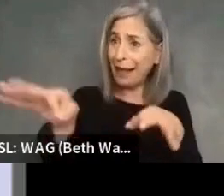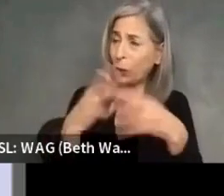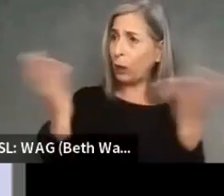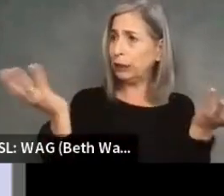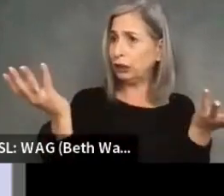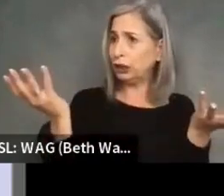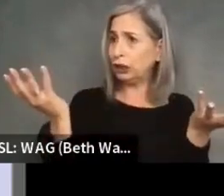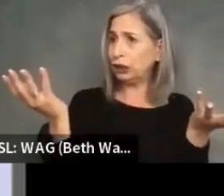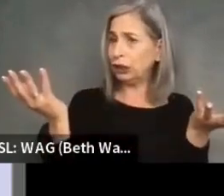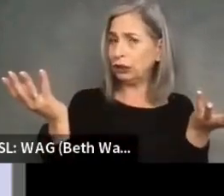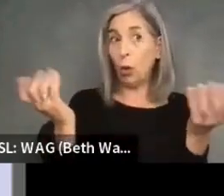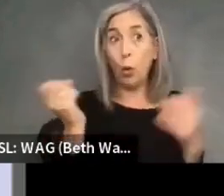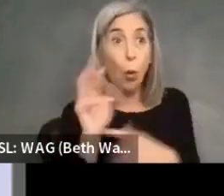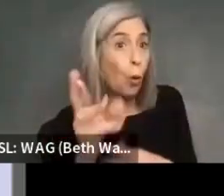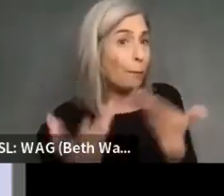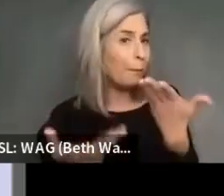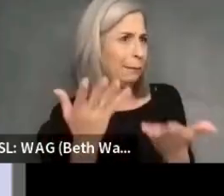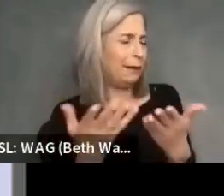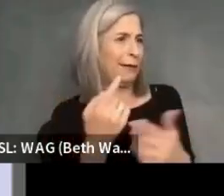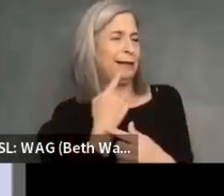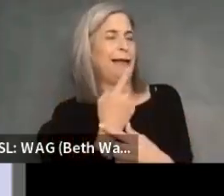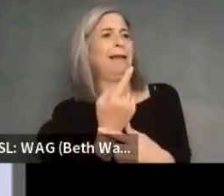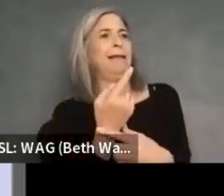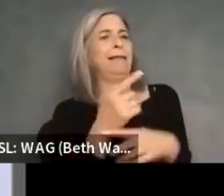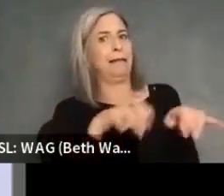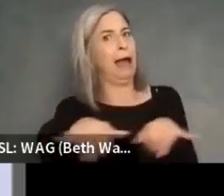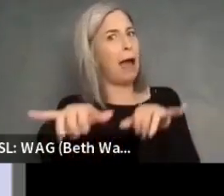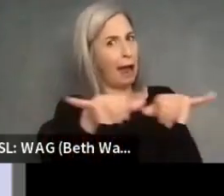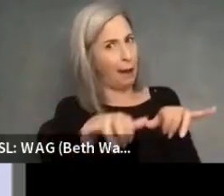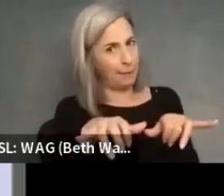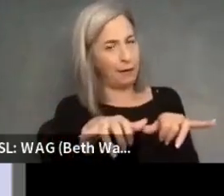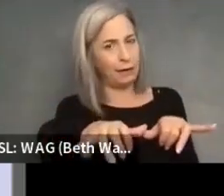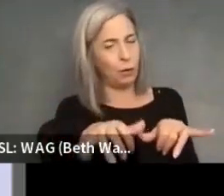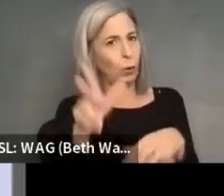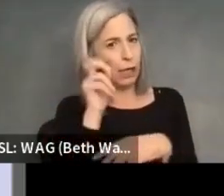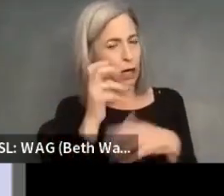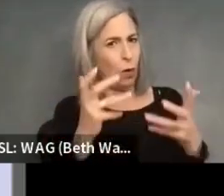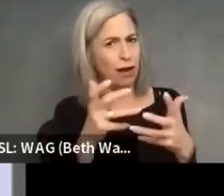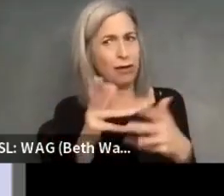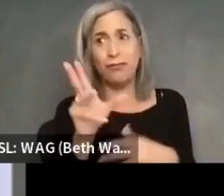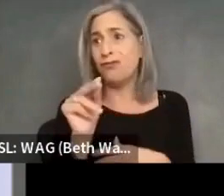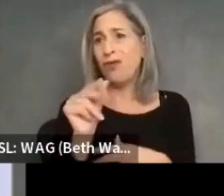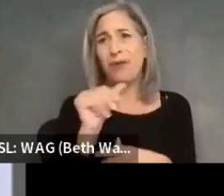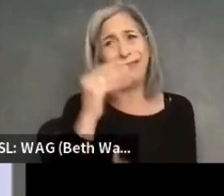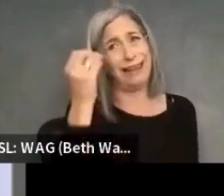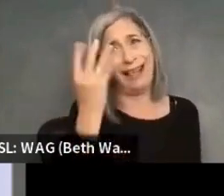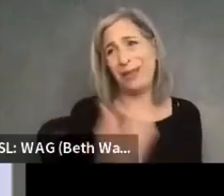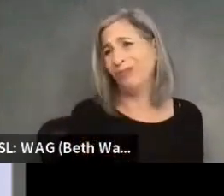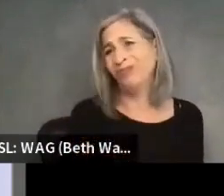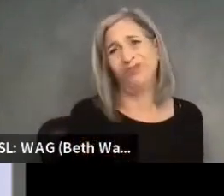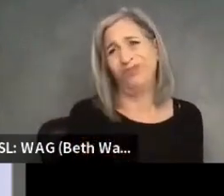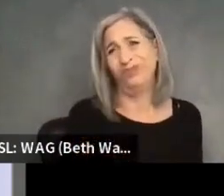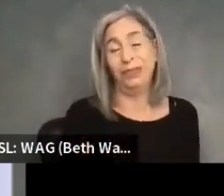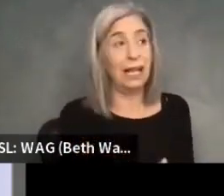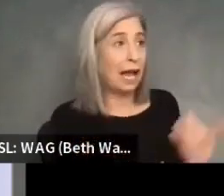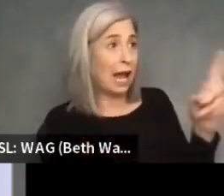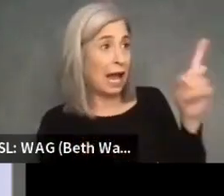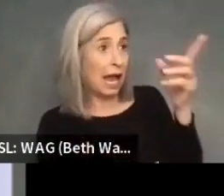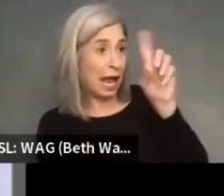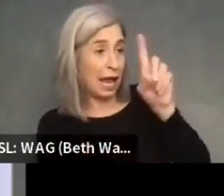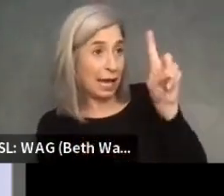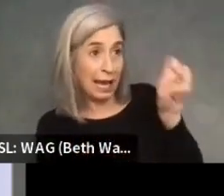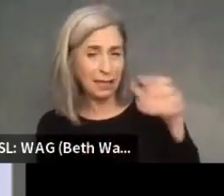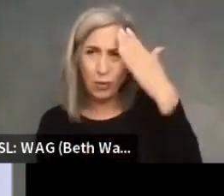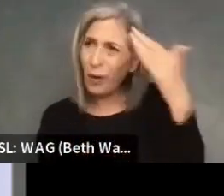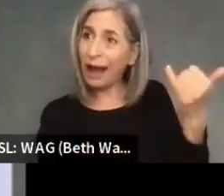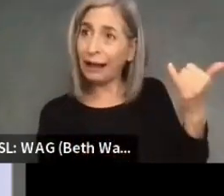他说，家长就会说，有的时候会说，OK，我有跟他们说，我有告诉他们我有需求，但是他们可能没有我的